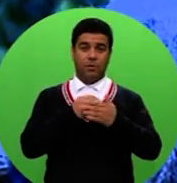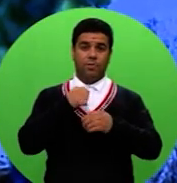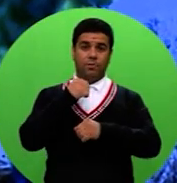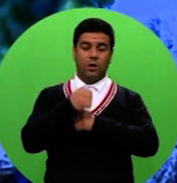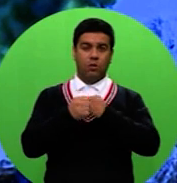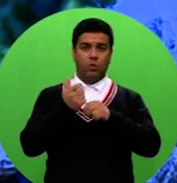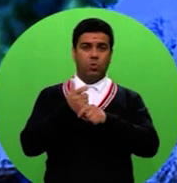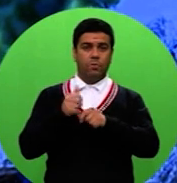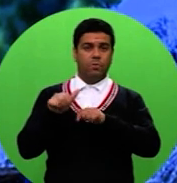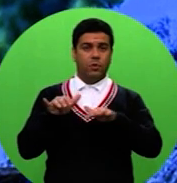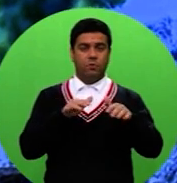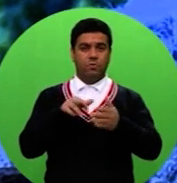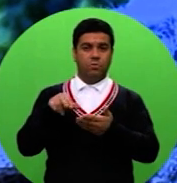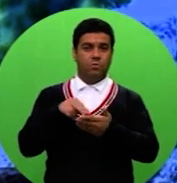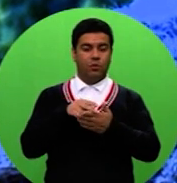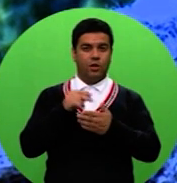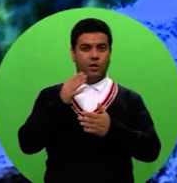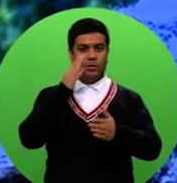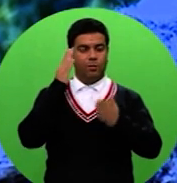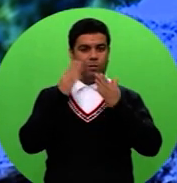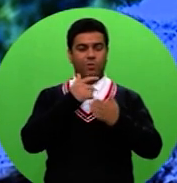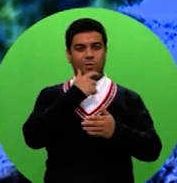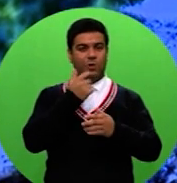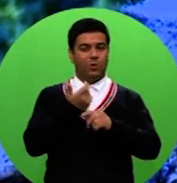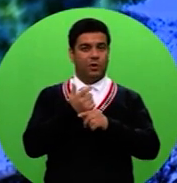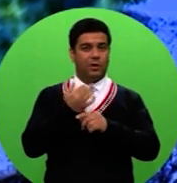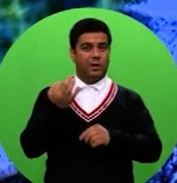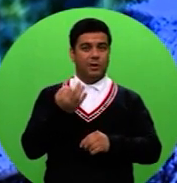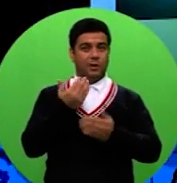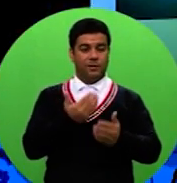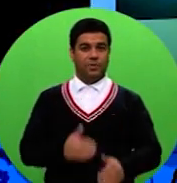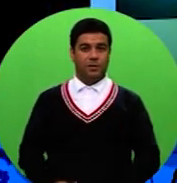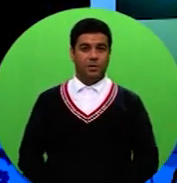Посмотрите, панды очень подвижные, игривые, веселые животные.